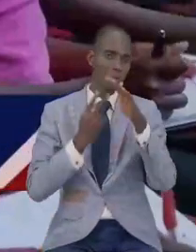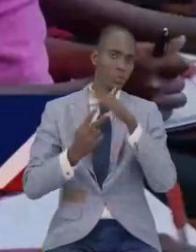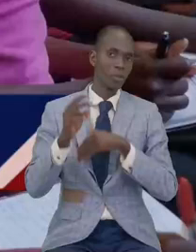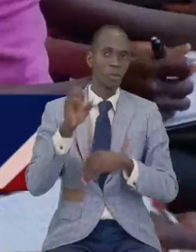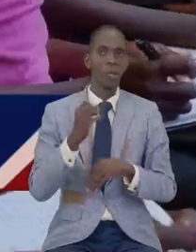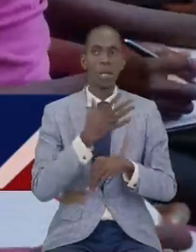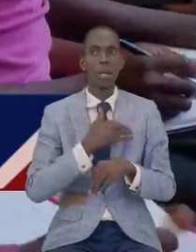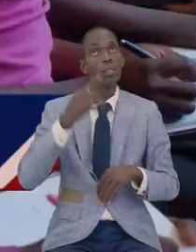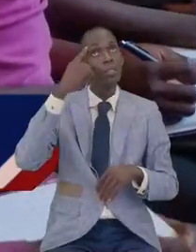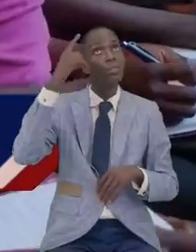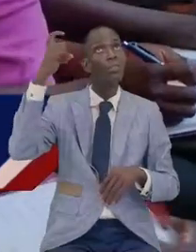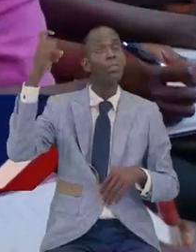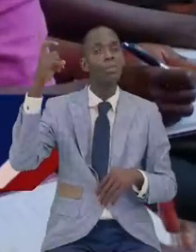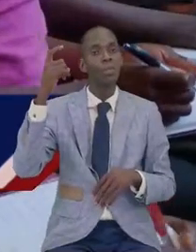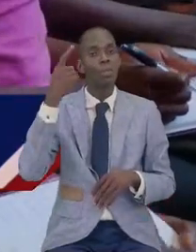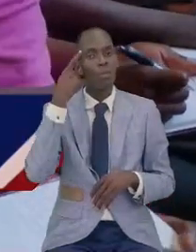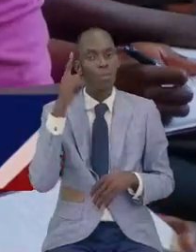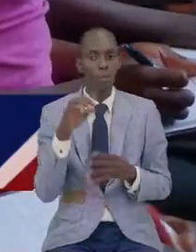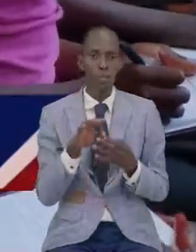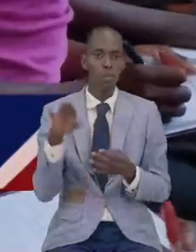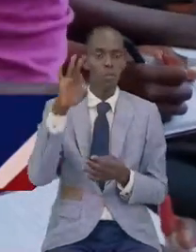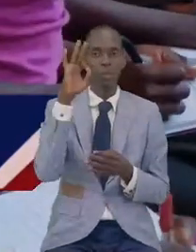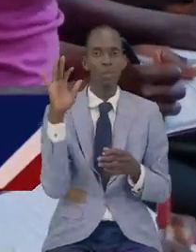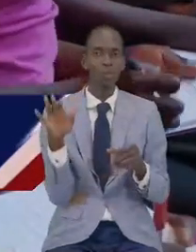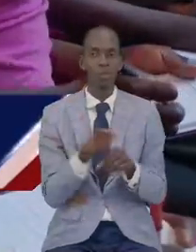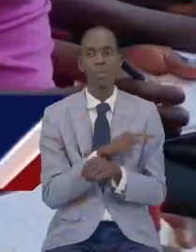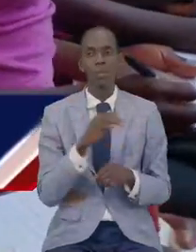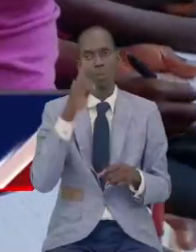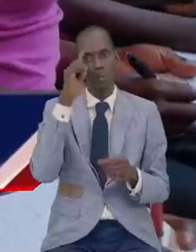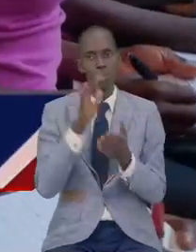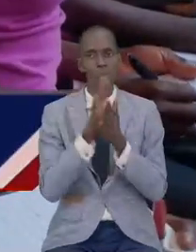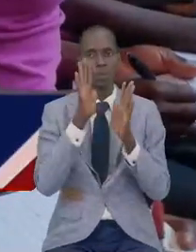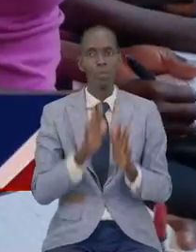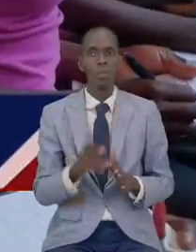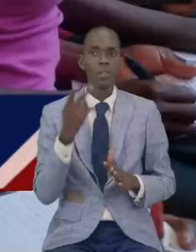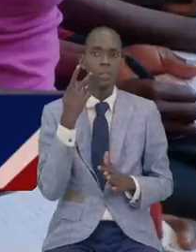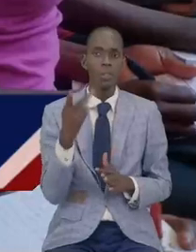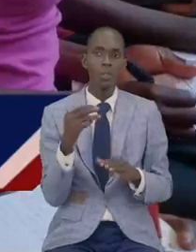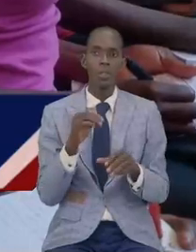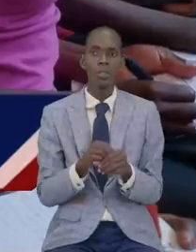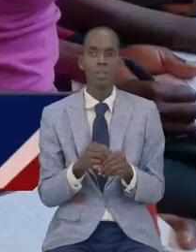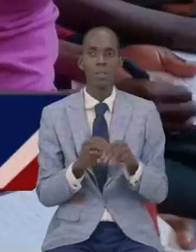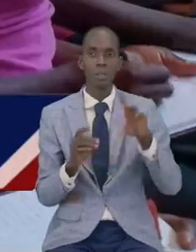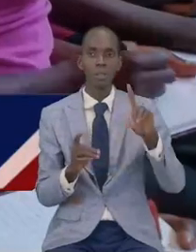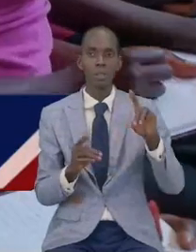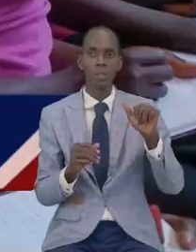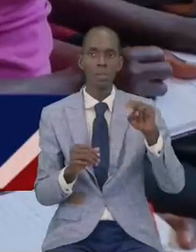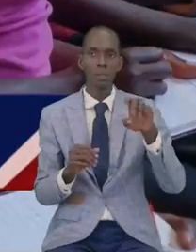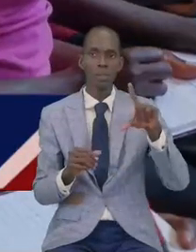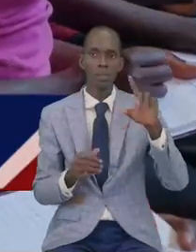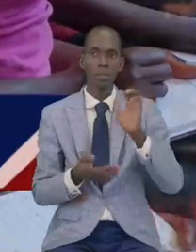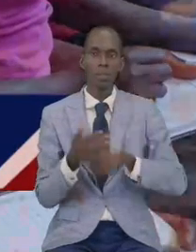les songes profitables pour les saints remplis de l'esprit. On a lu Daniel